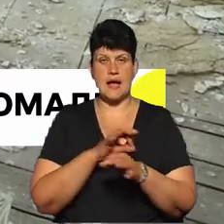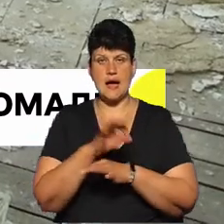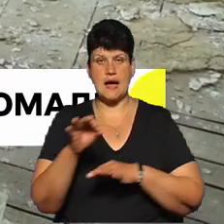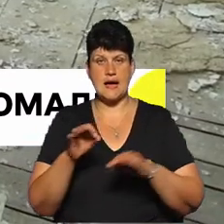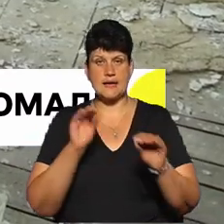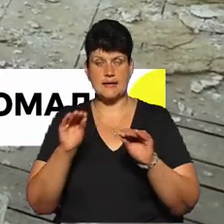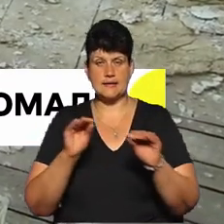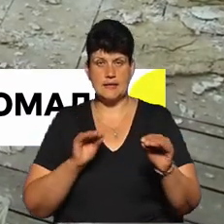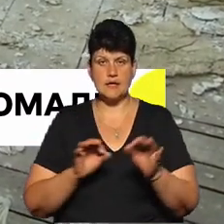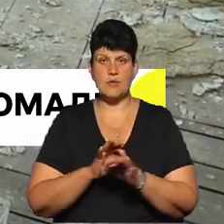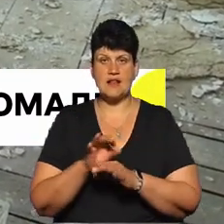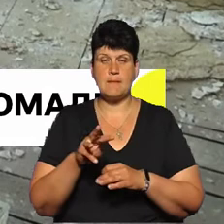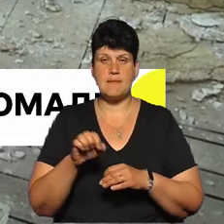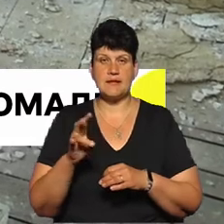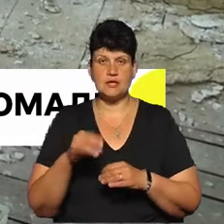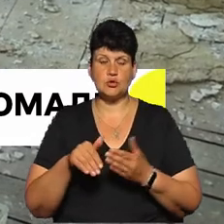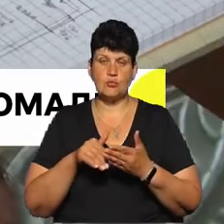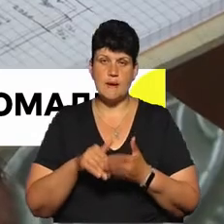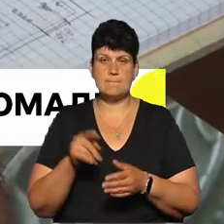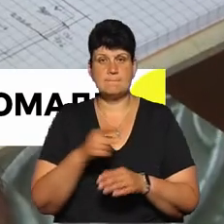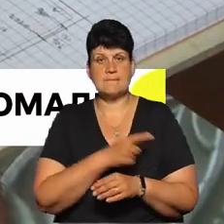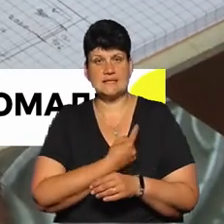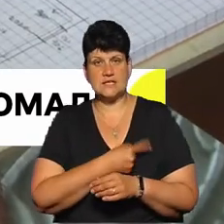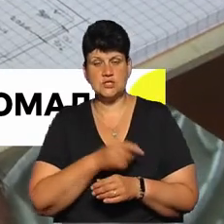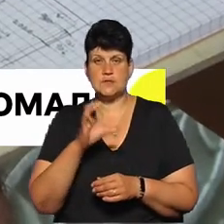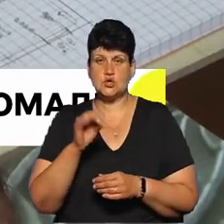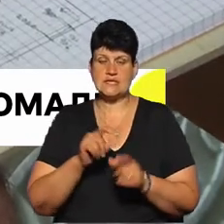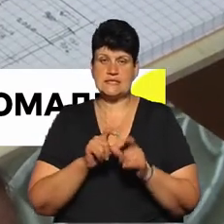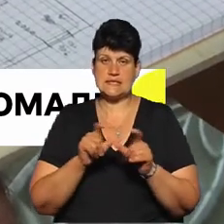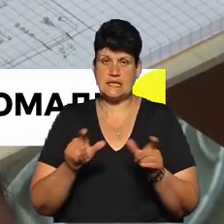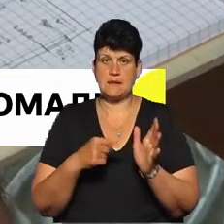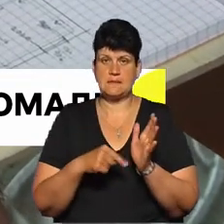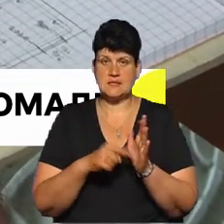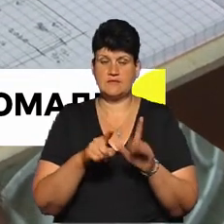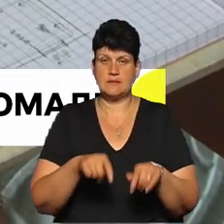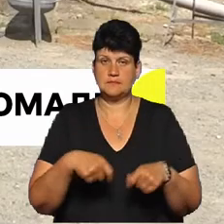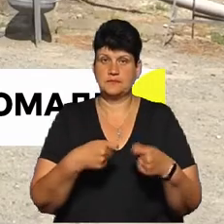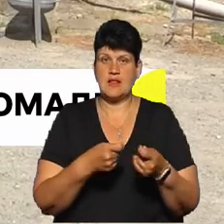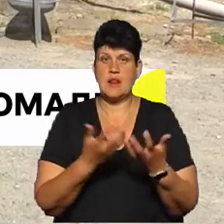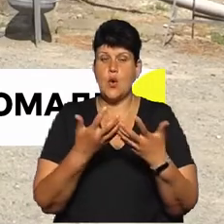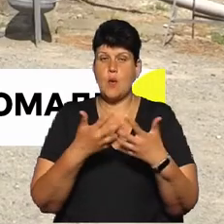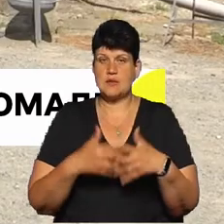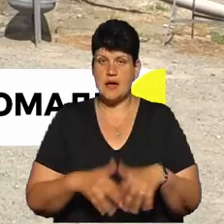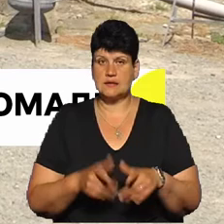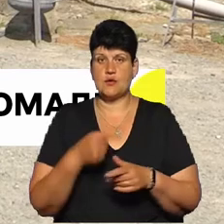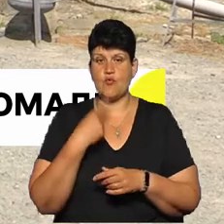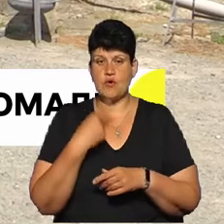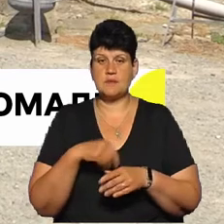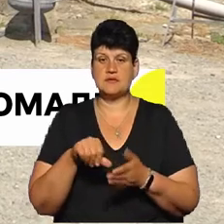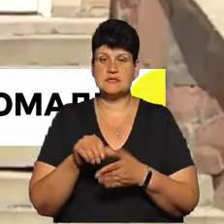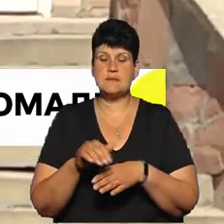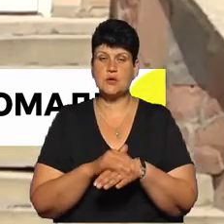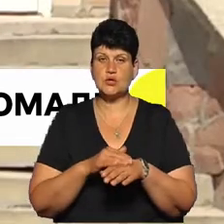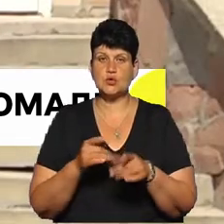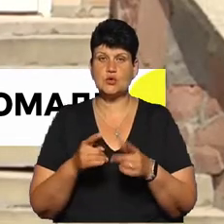які допомагають медичним і соціальним закладам міста. Копичинецькій лікарні вони передали обладнання, каже представниця благодійної організації